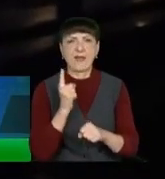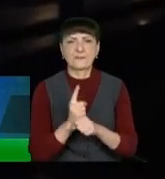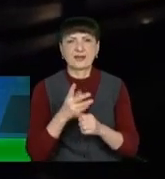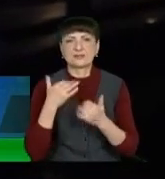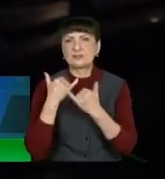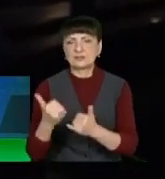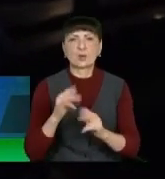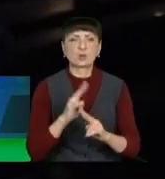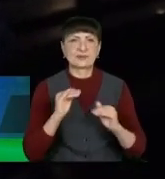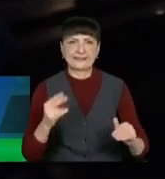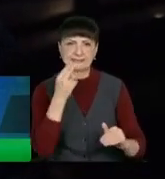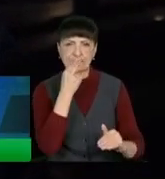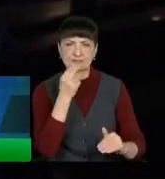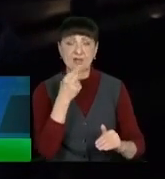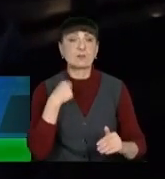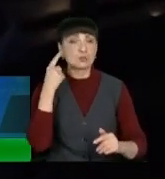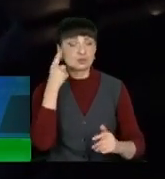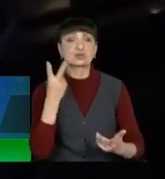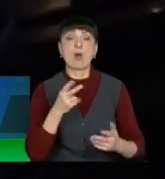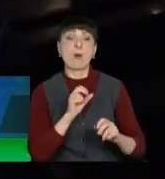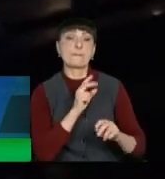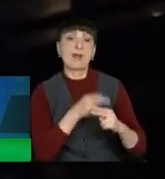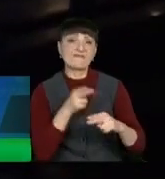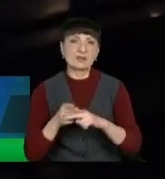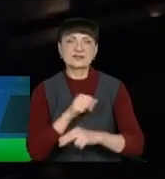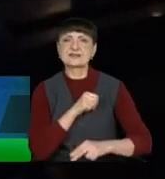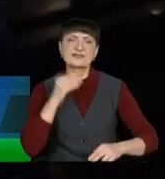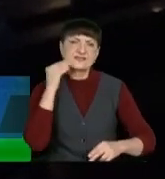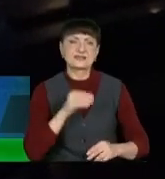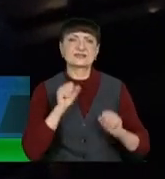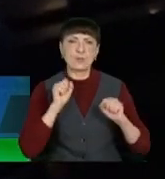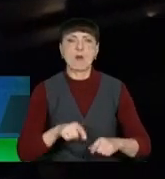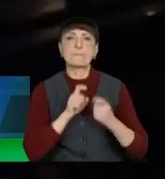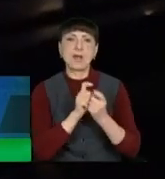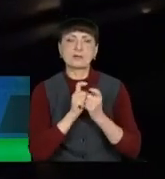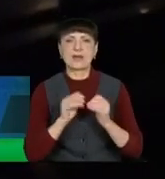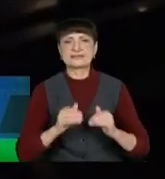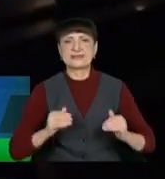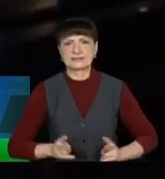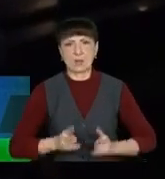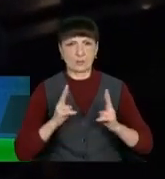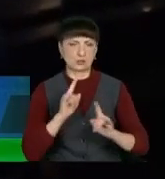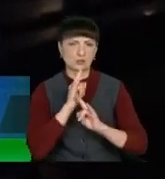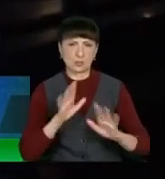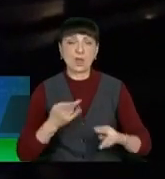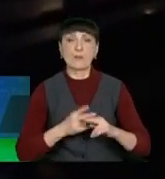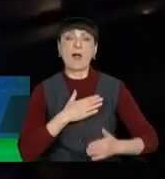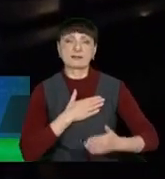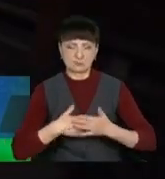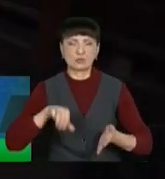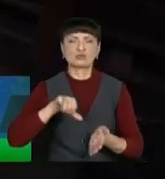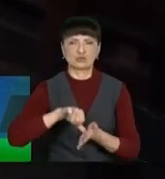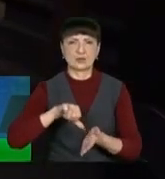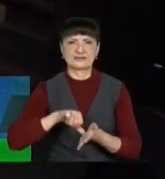услуги несовершеннолетним. Мы считаем, что профилактика – самый эффективный способ борьбы с подростковой преступностью. Поэтому активно